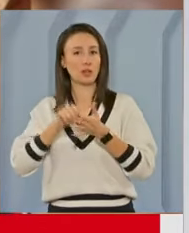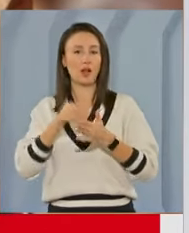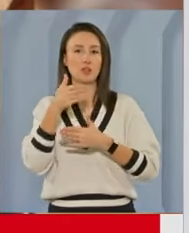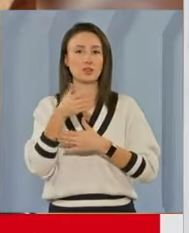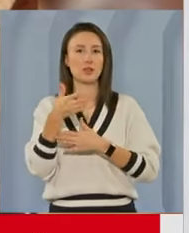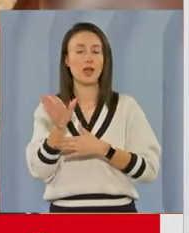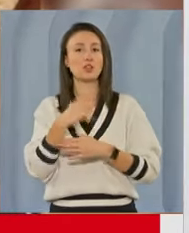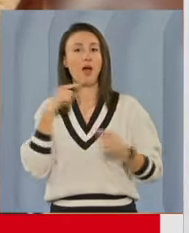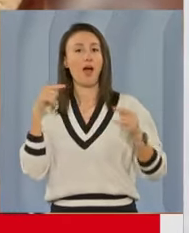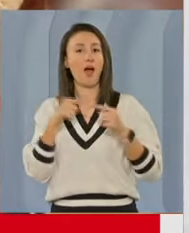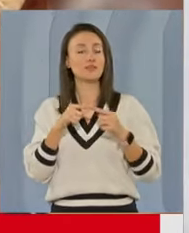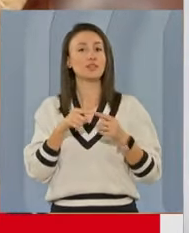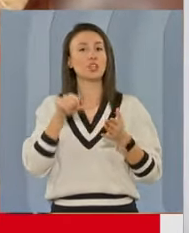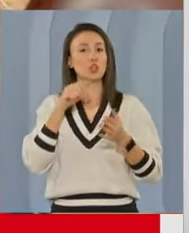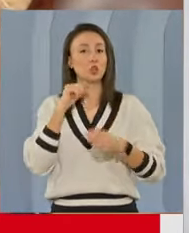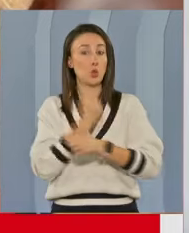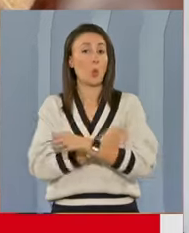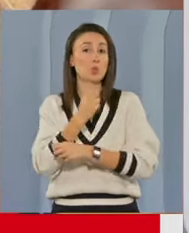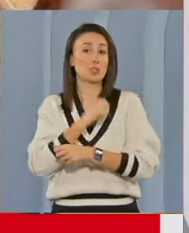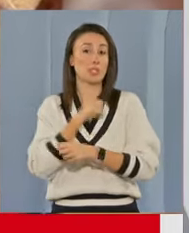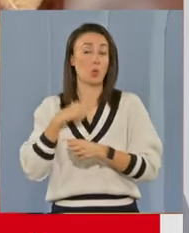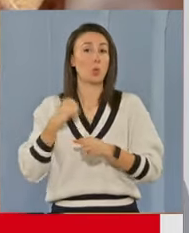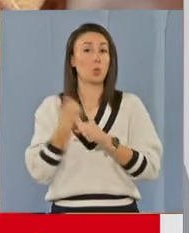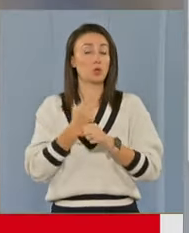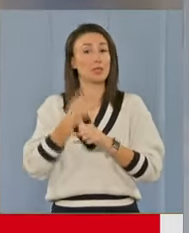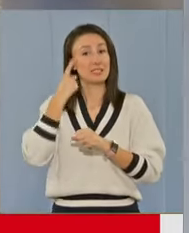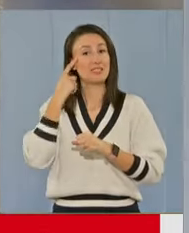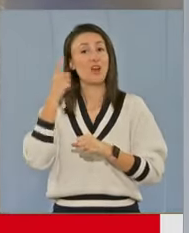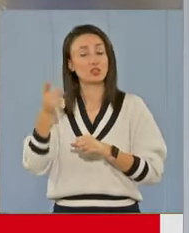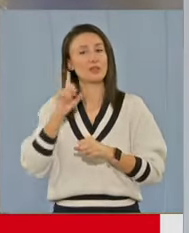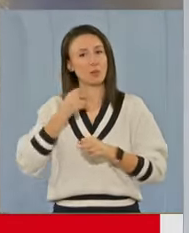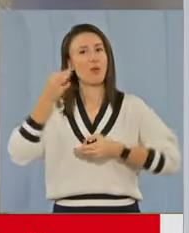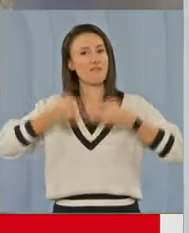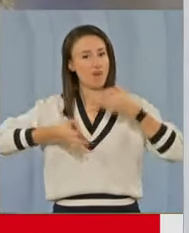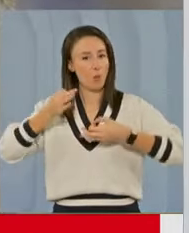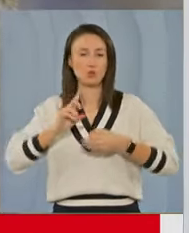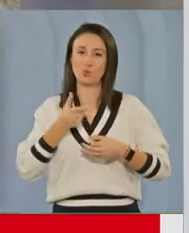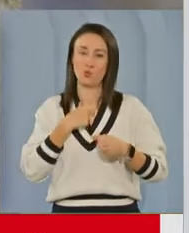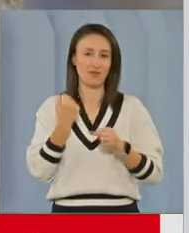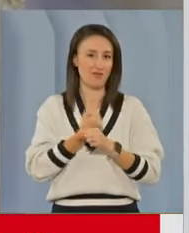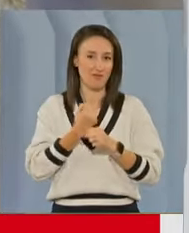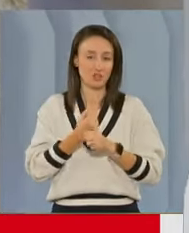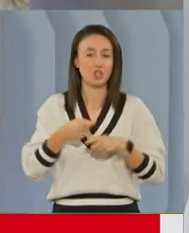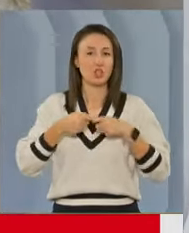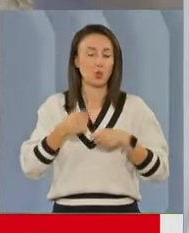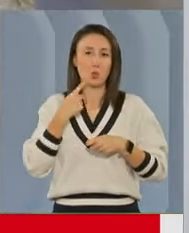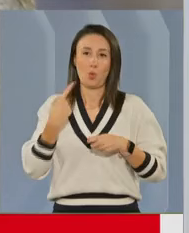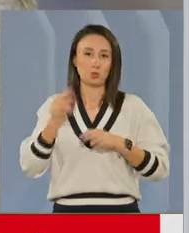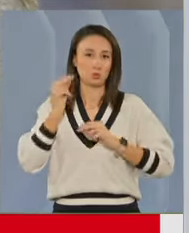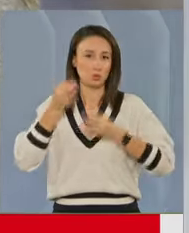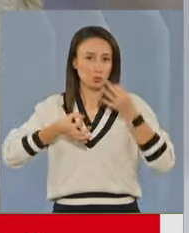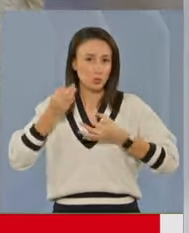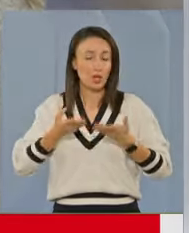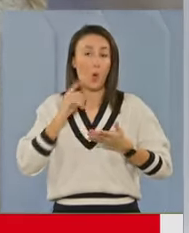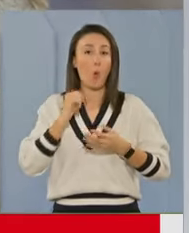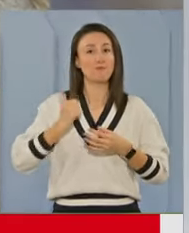naționale antidrog aceste cpec un singur lucrător Imaginați vă că acel lucrător trebuie să și evalueze nici nu poate face pentru că de multe ori n au studii sunt ofițeri de